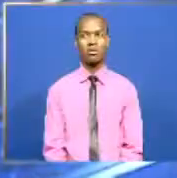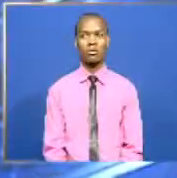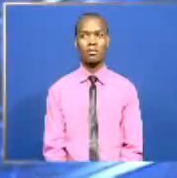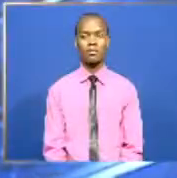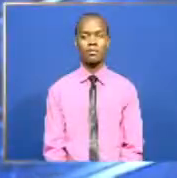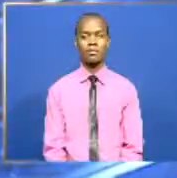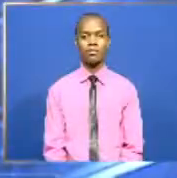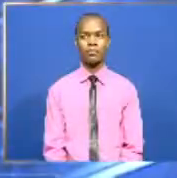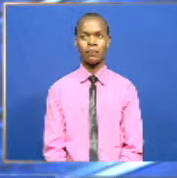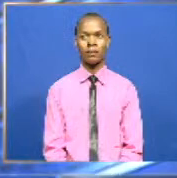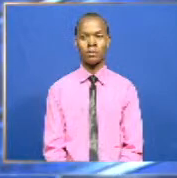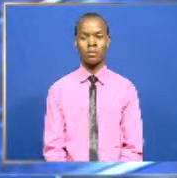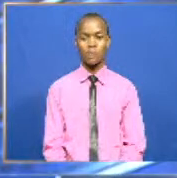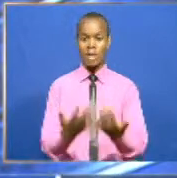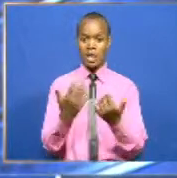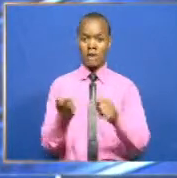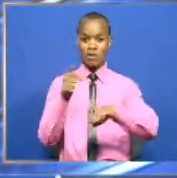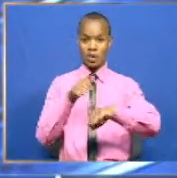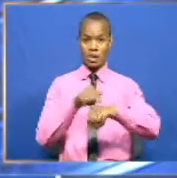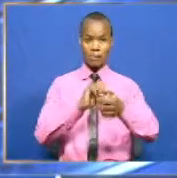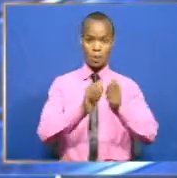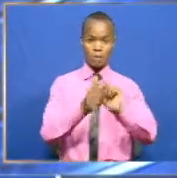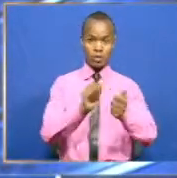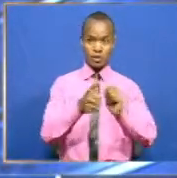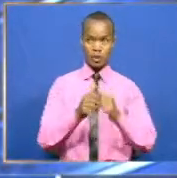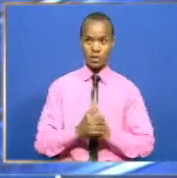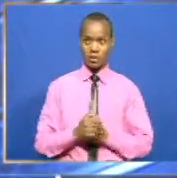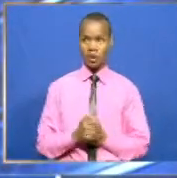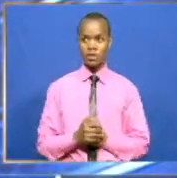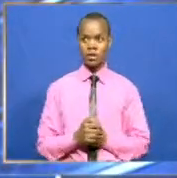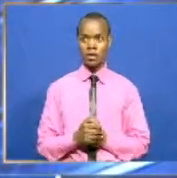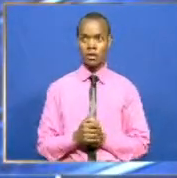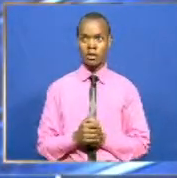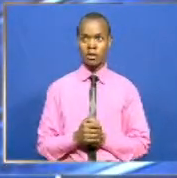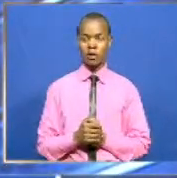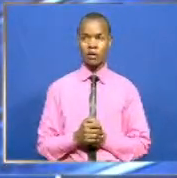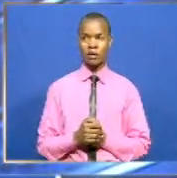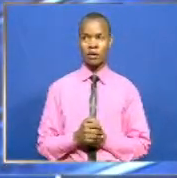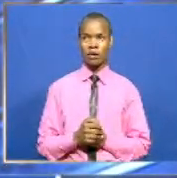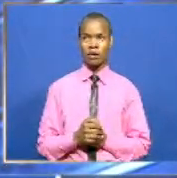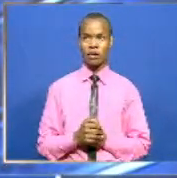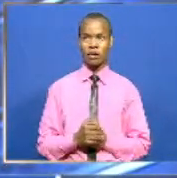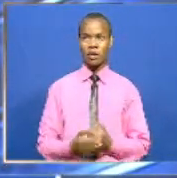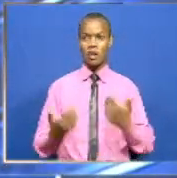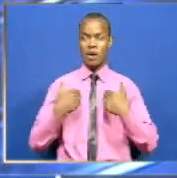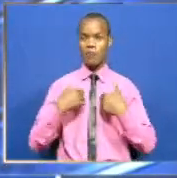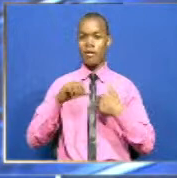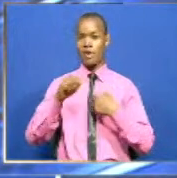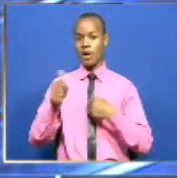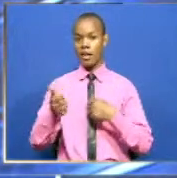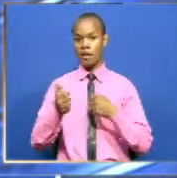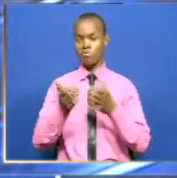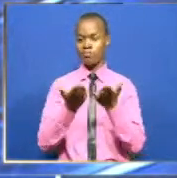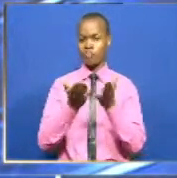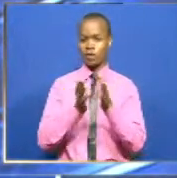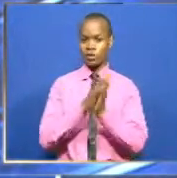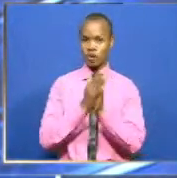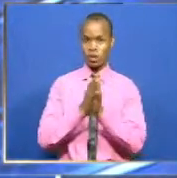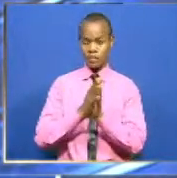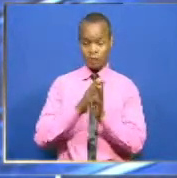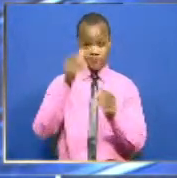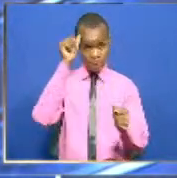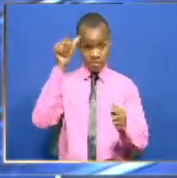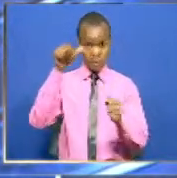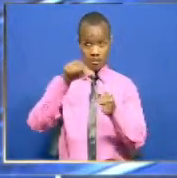And it's time for sports, but before we take a look at other stories we have for you in sports, just a quick reminder,